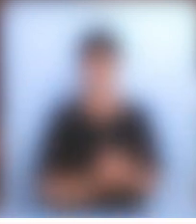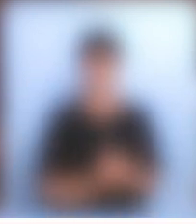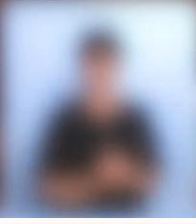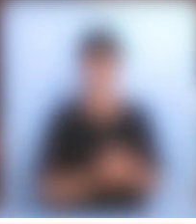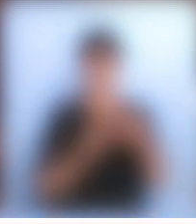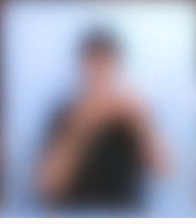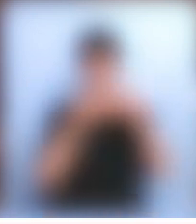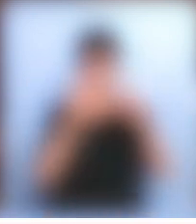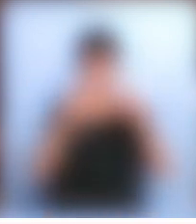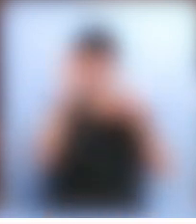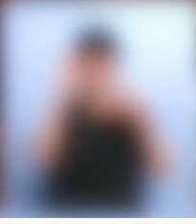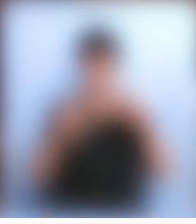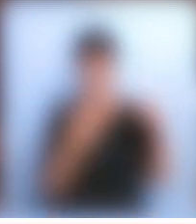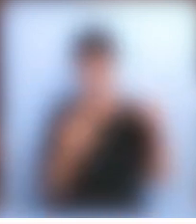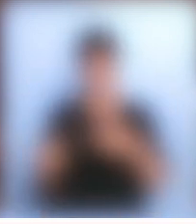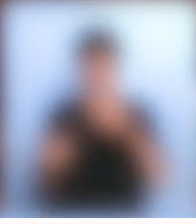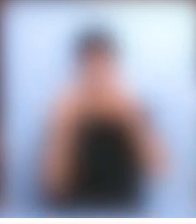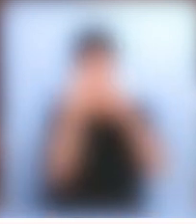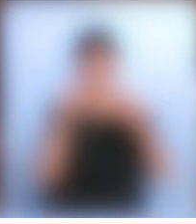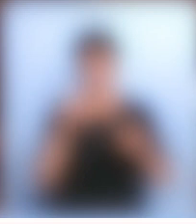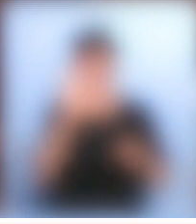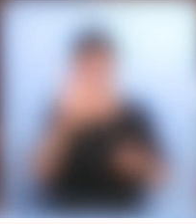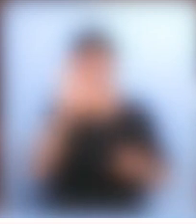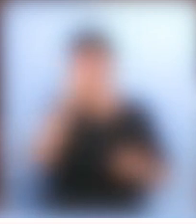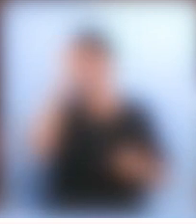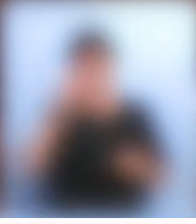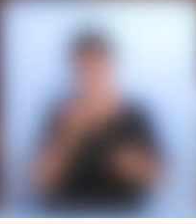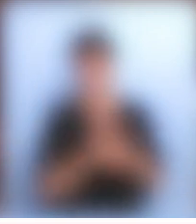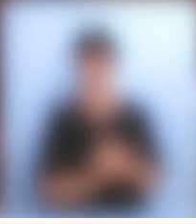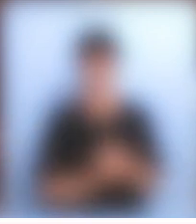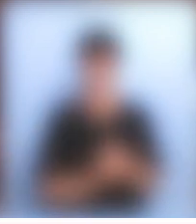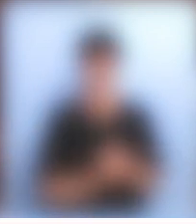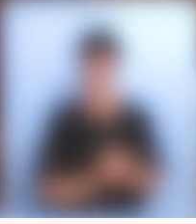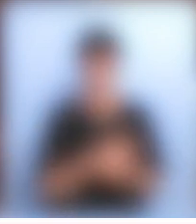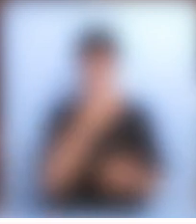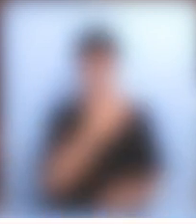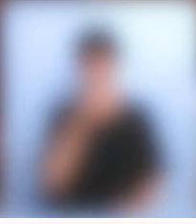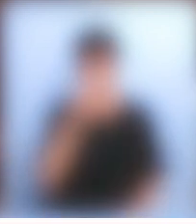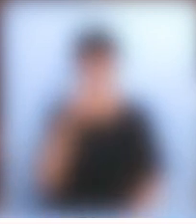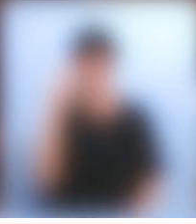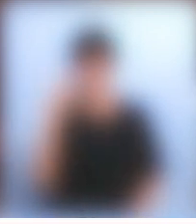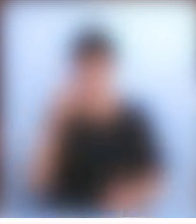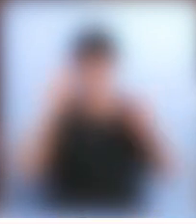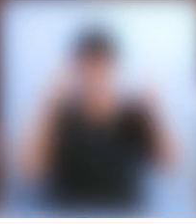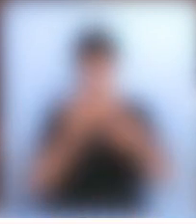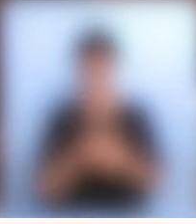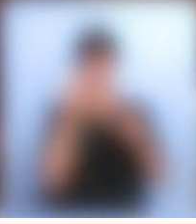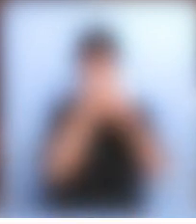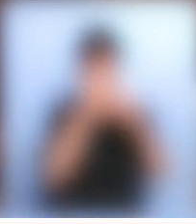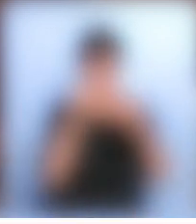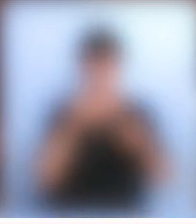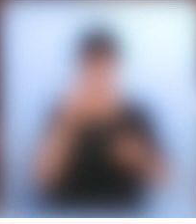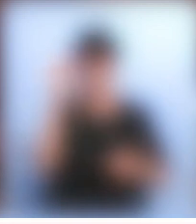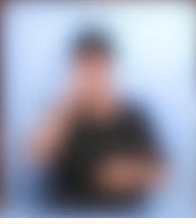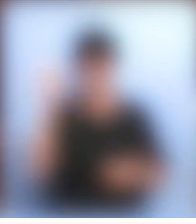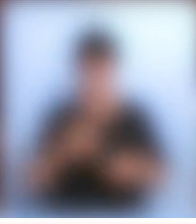乎 1.5% 至 13.8%， 遠低於所有223個節目的 17.1% 的平均認知